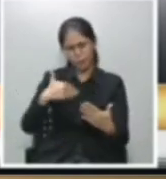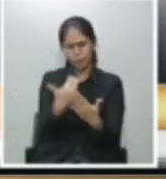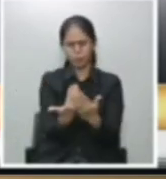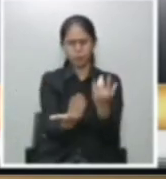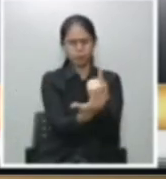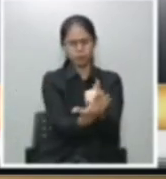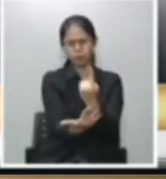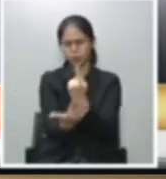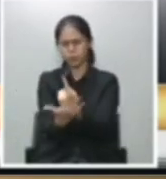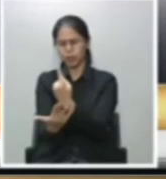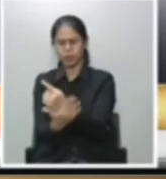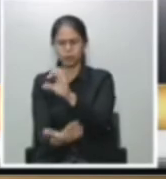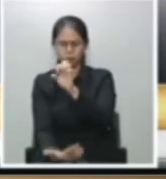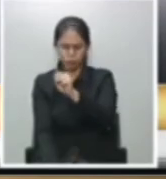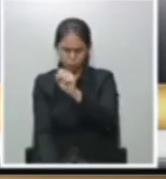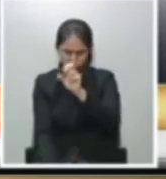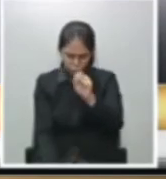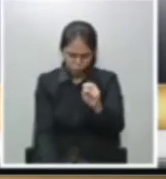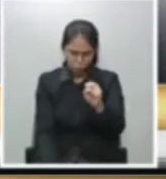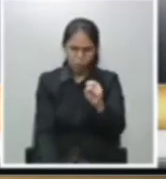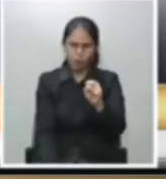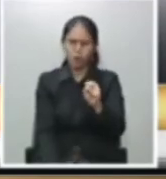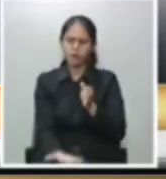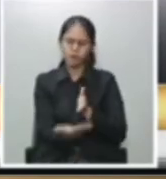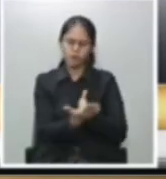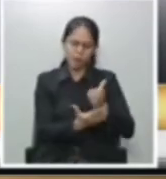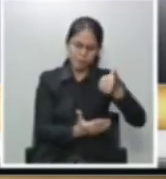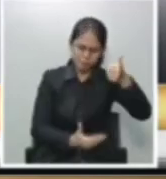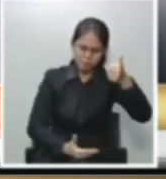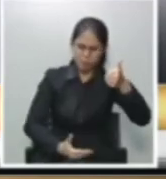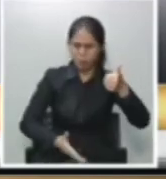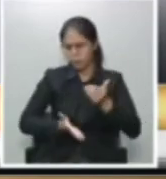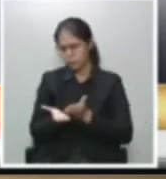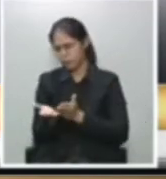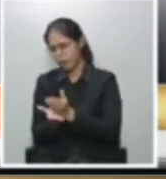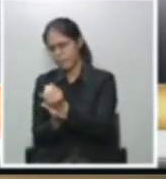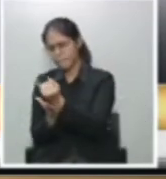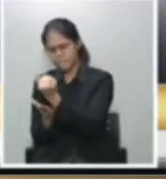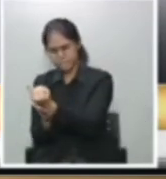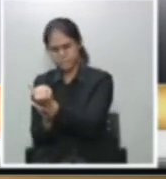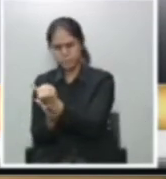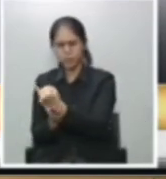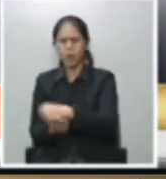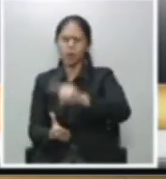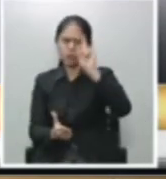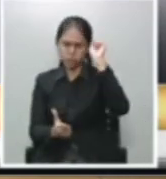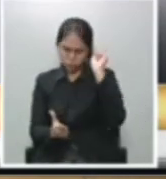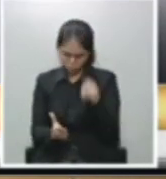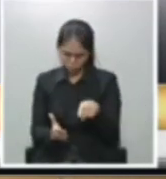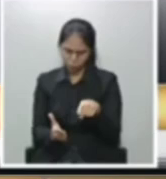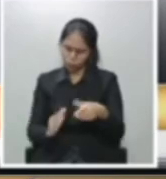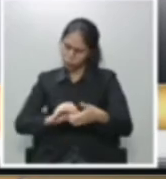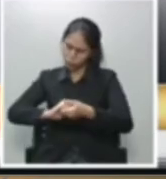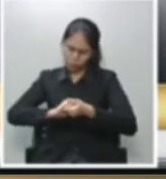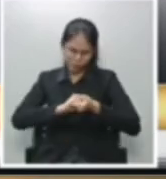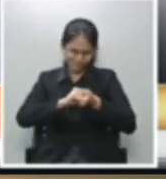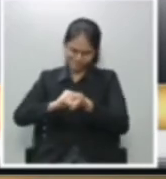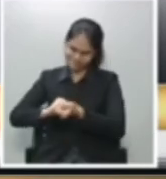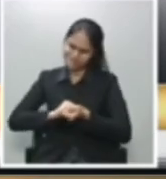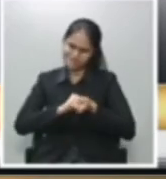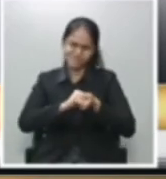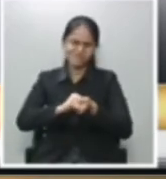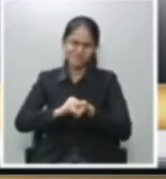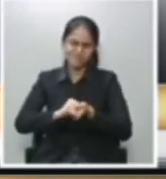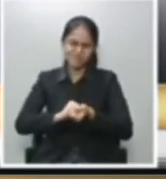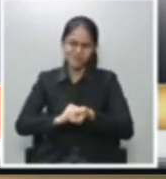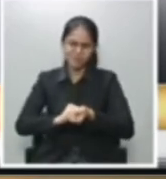รไม่ว่าจะอยู่ฝ่ายค้านหรืออยู่ฝ่ายรัฐบาลเราต้องร่วมมือกันเพื่อตั้ง